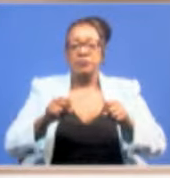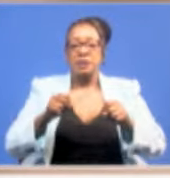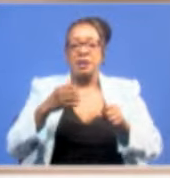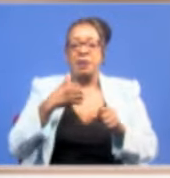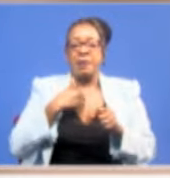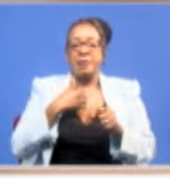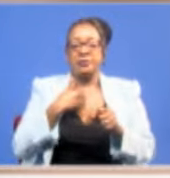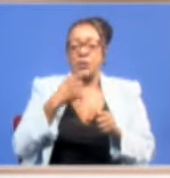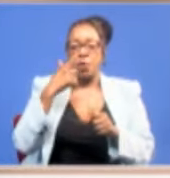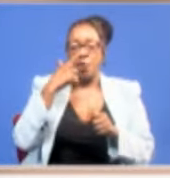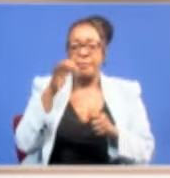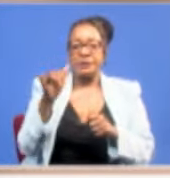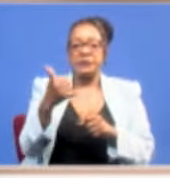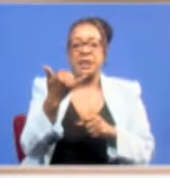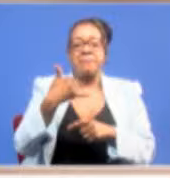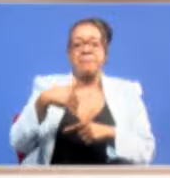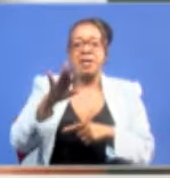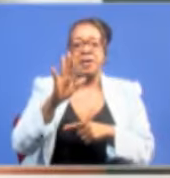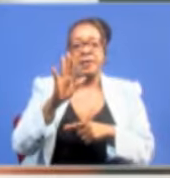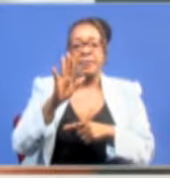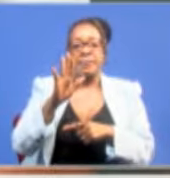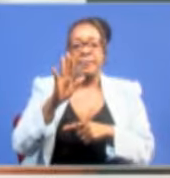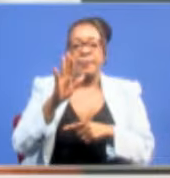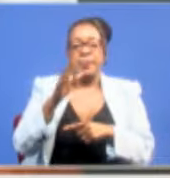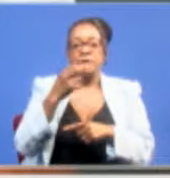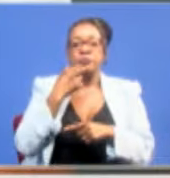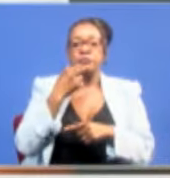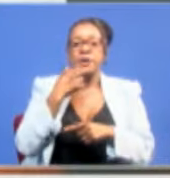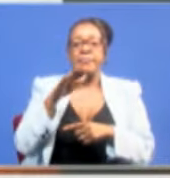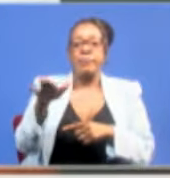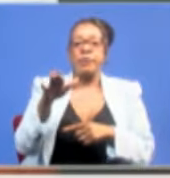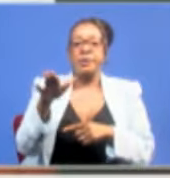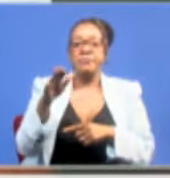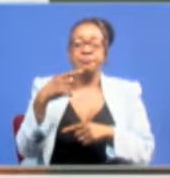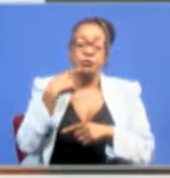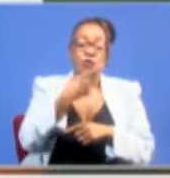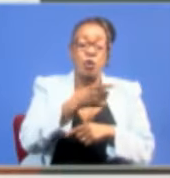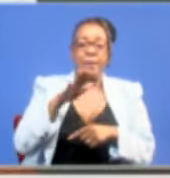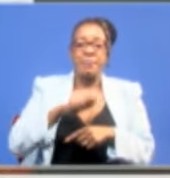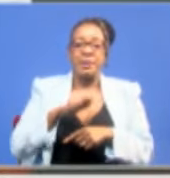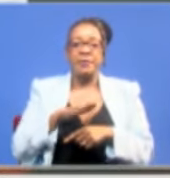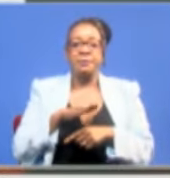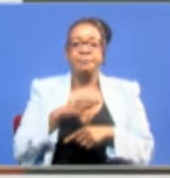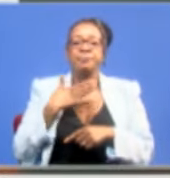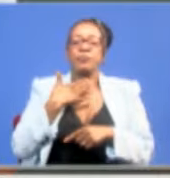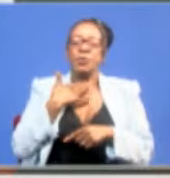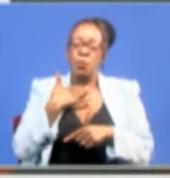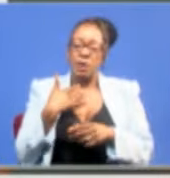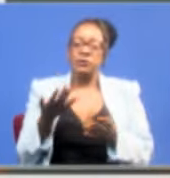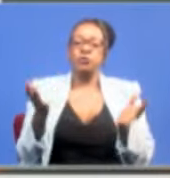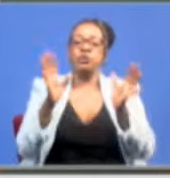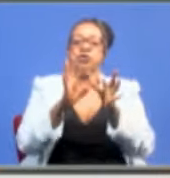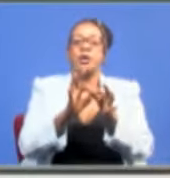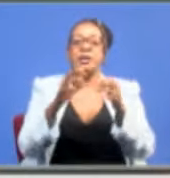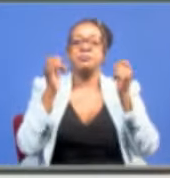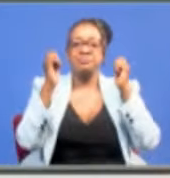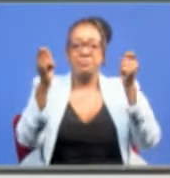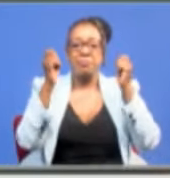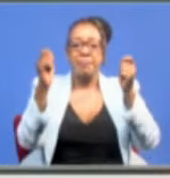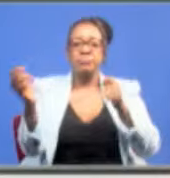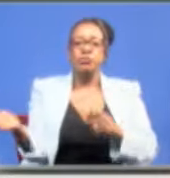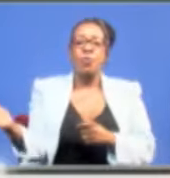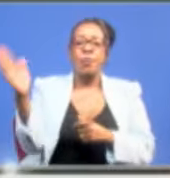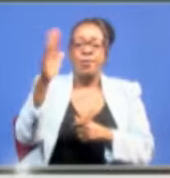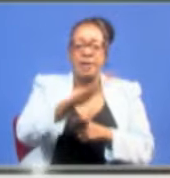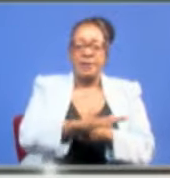yake mtaani Isili. Siku ya Jumanne asubuhi alimwambia mama yake kwamba angependa kushiriki maandamano ya siku nzima.